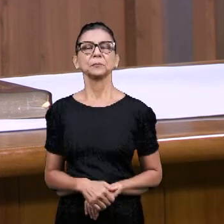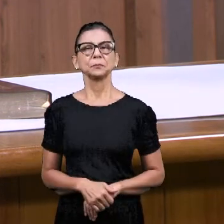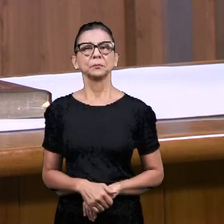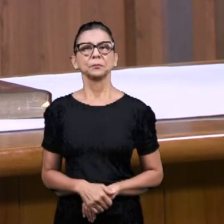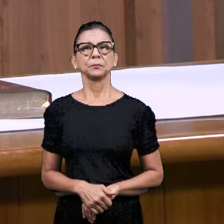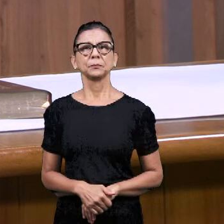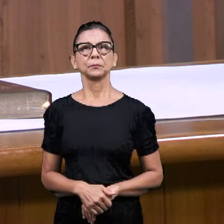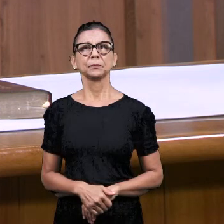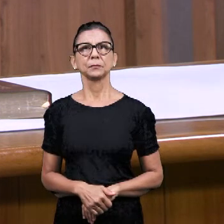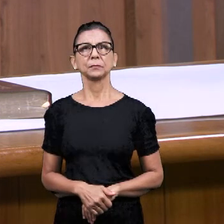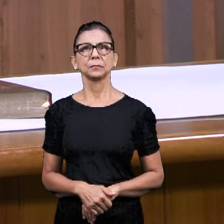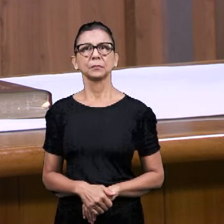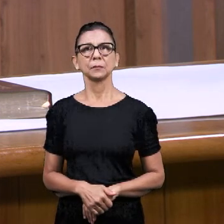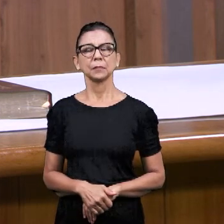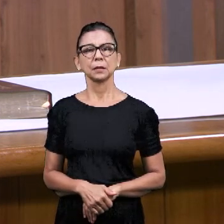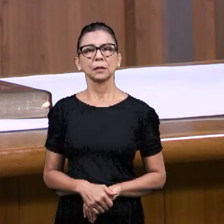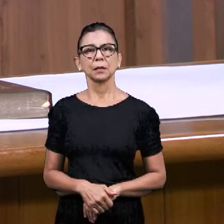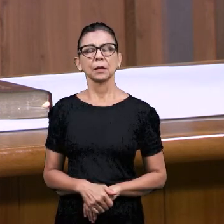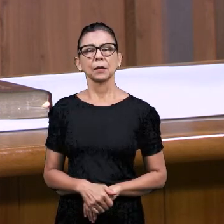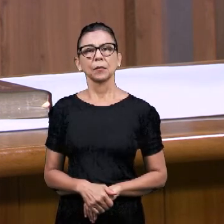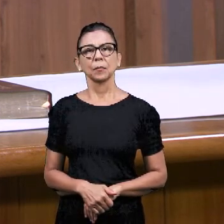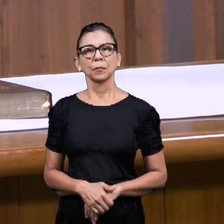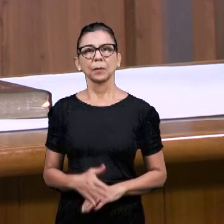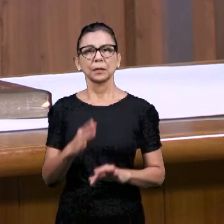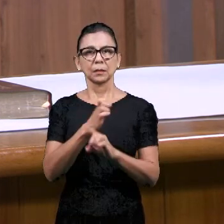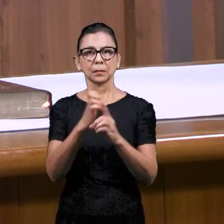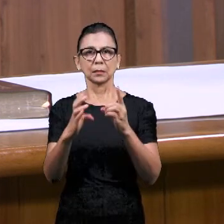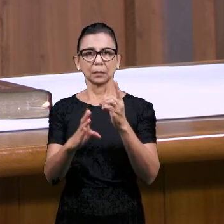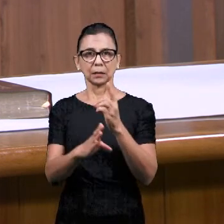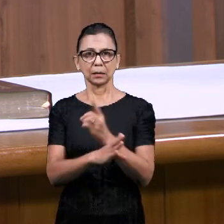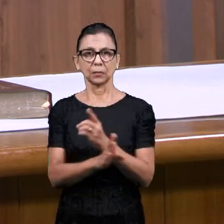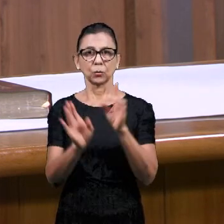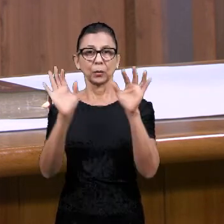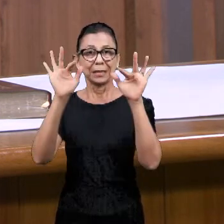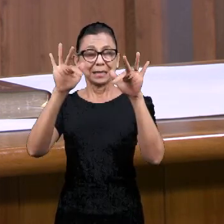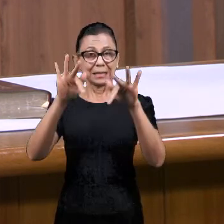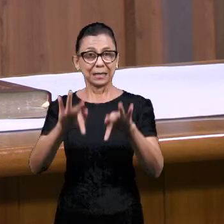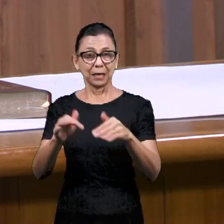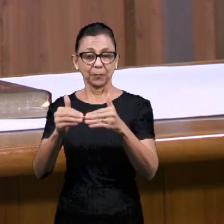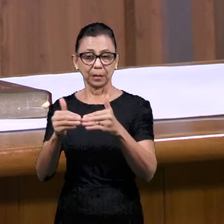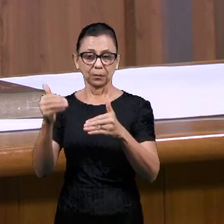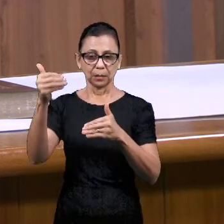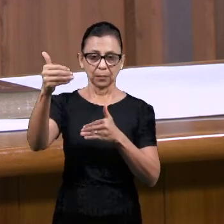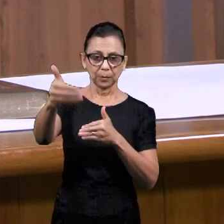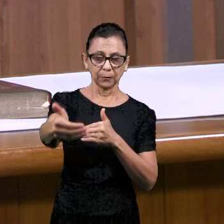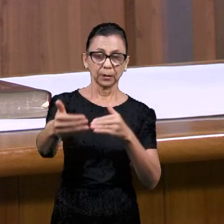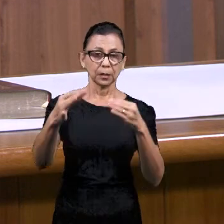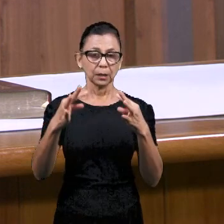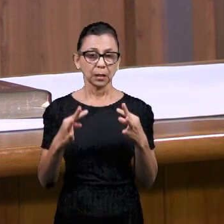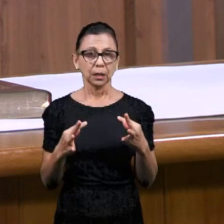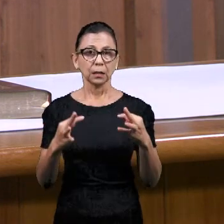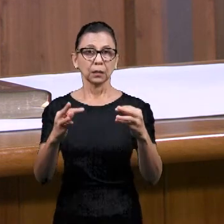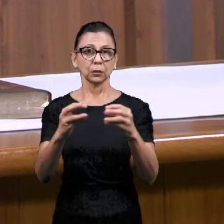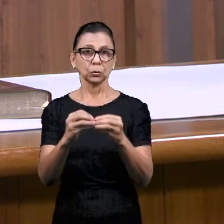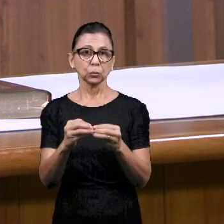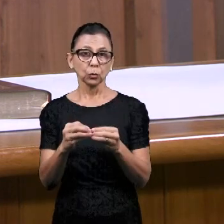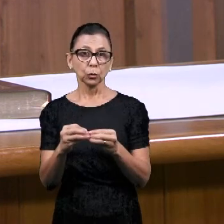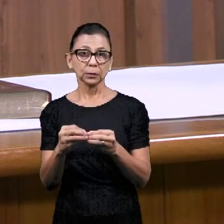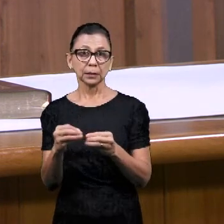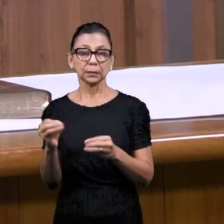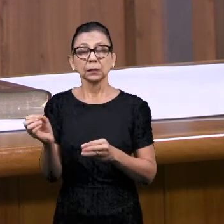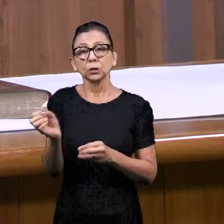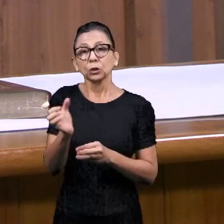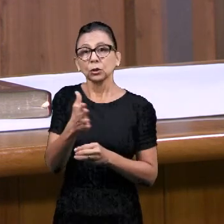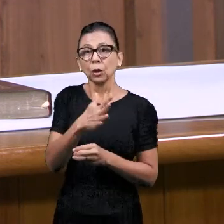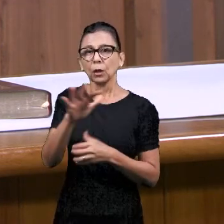une révisitation. Mais à partir de la fin de cette école biblique dominicale et dans tous les nouveaux